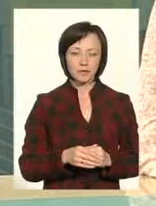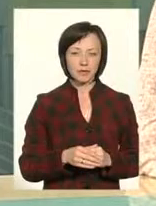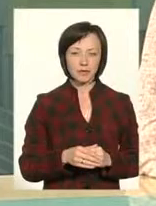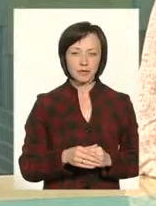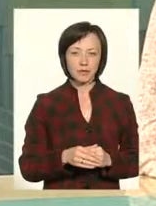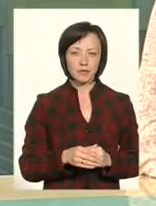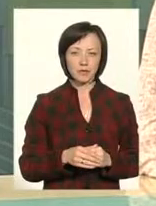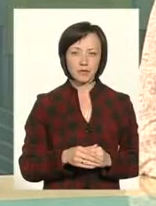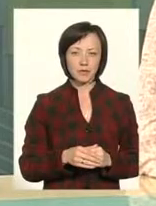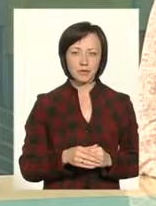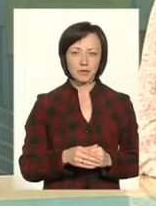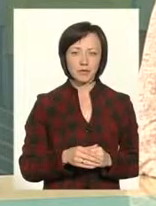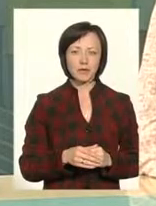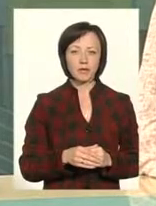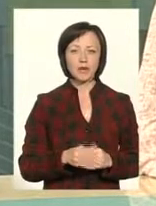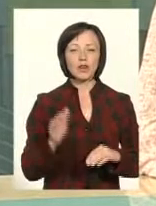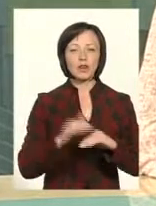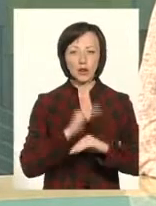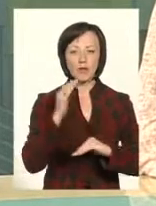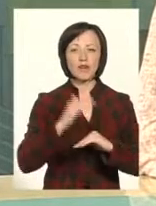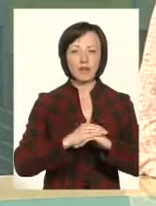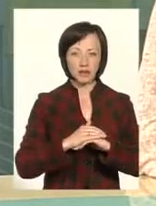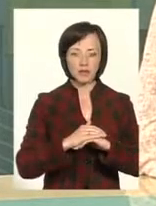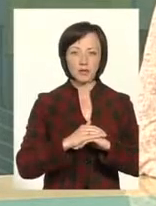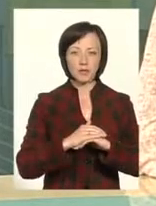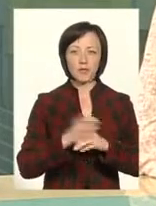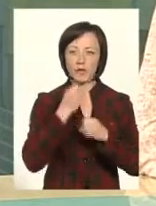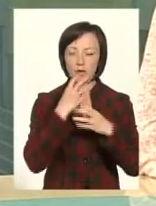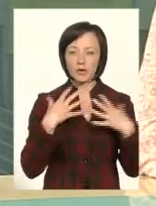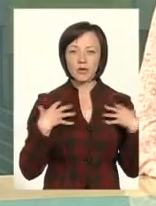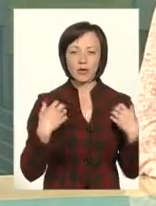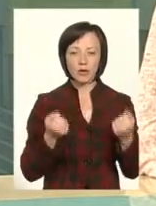Алло. Алло, ви в ефірі. Алло, добрий вечір. Доброго здоров'я.